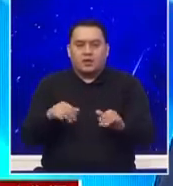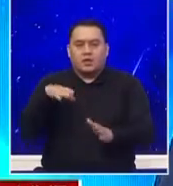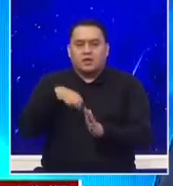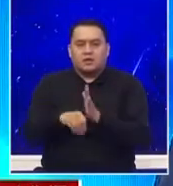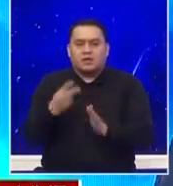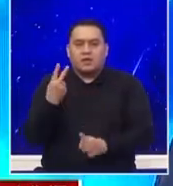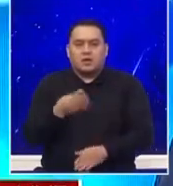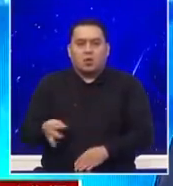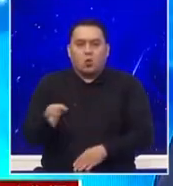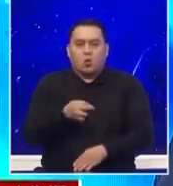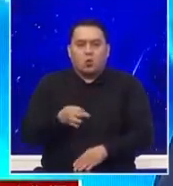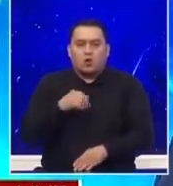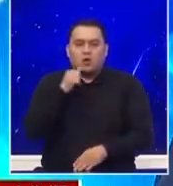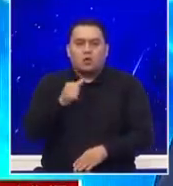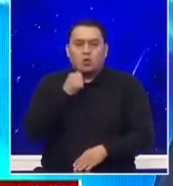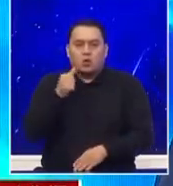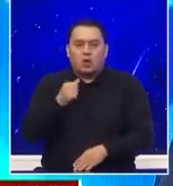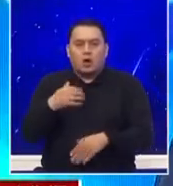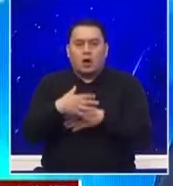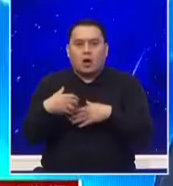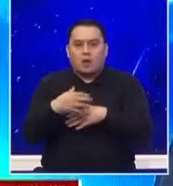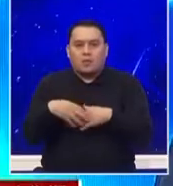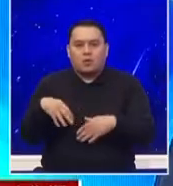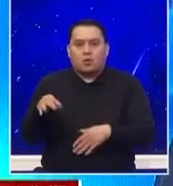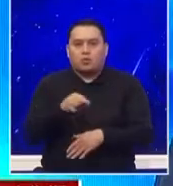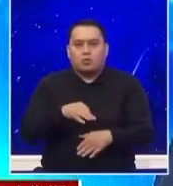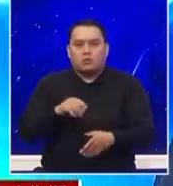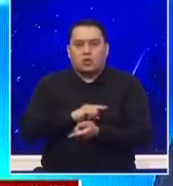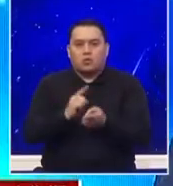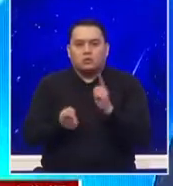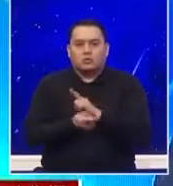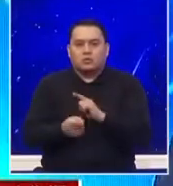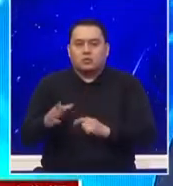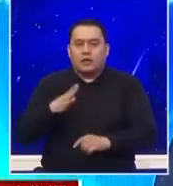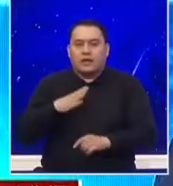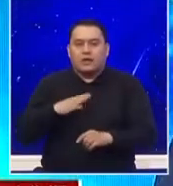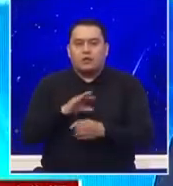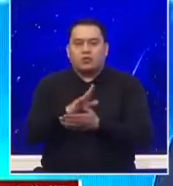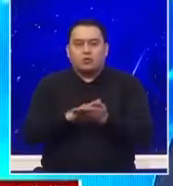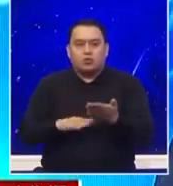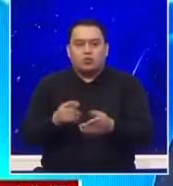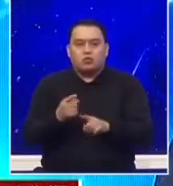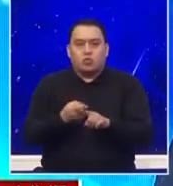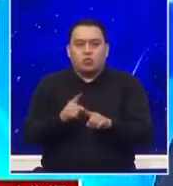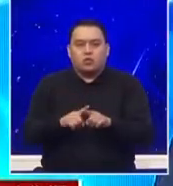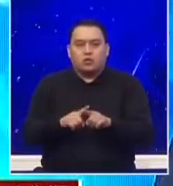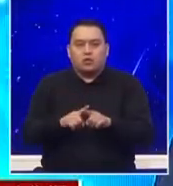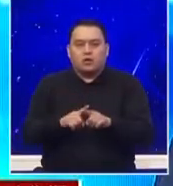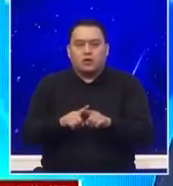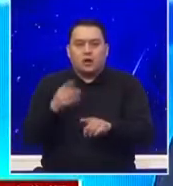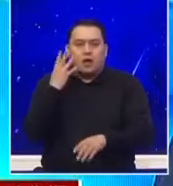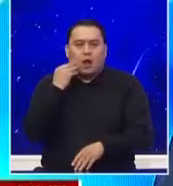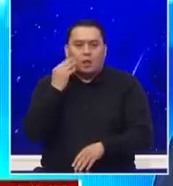2 облыс, Қостанай және Ақмола облыстары ауыстырылды. Қазіргі таңда сары аймақта